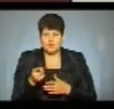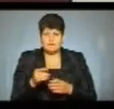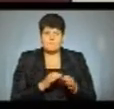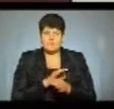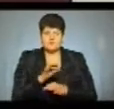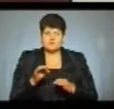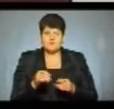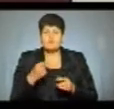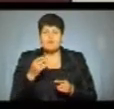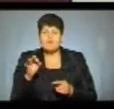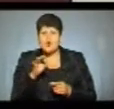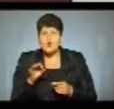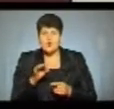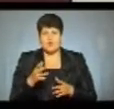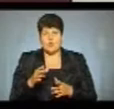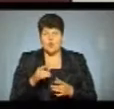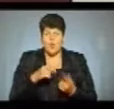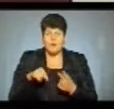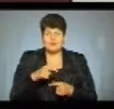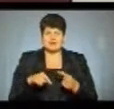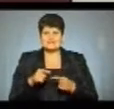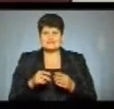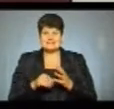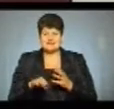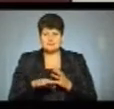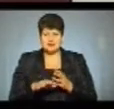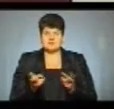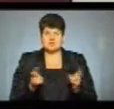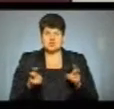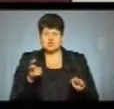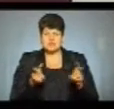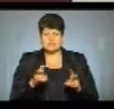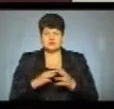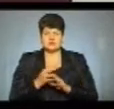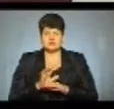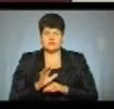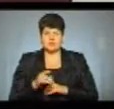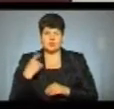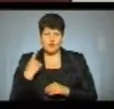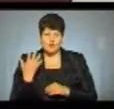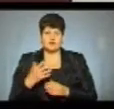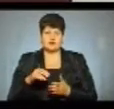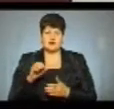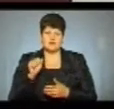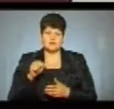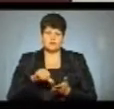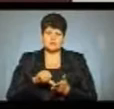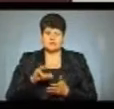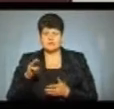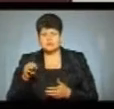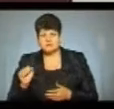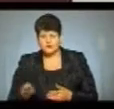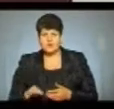обіг землі. На зустрічі із високопосадовцями прийшли аграрії області, учасники російсько-української війни, депутати облради та